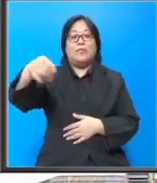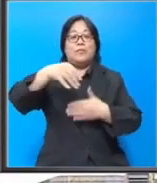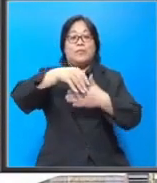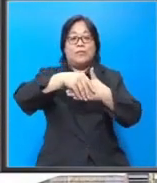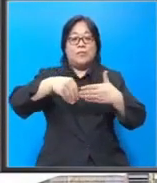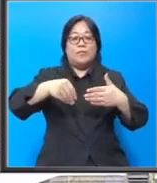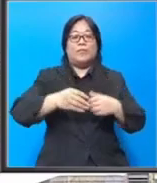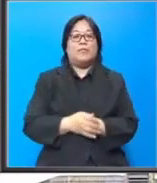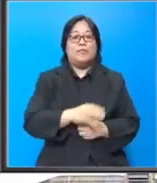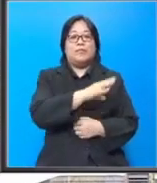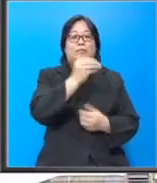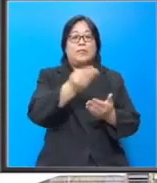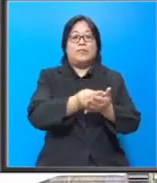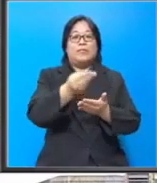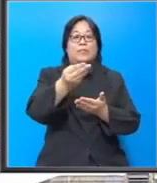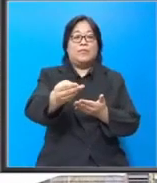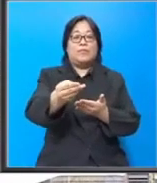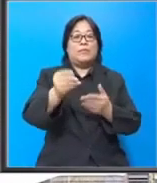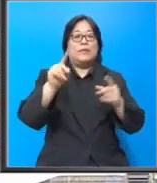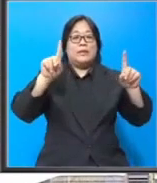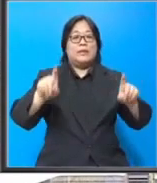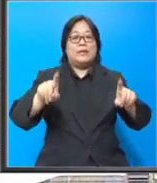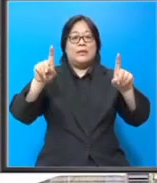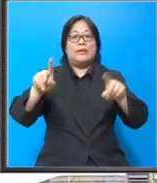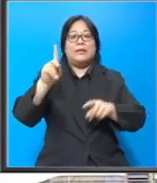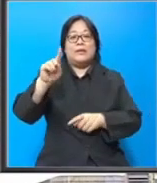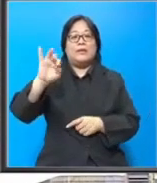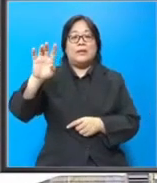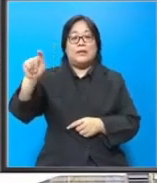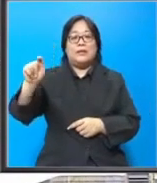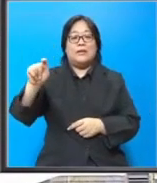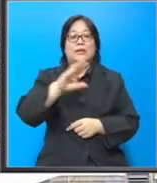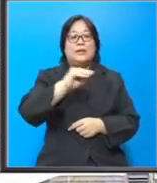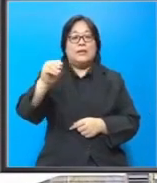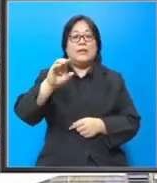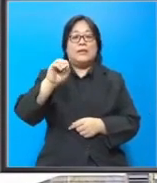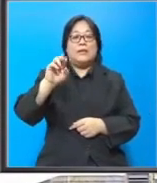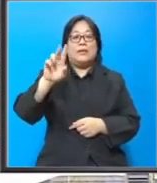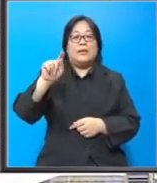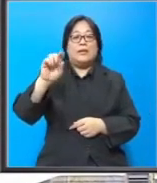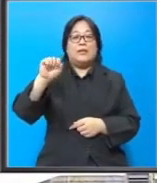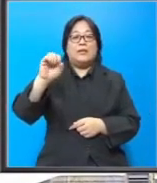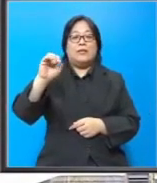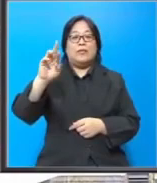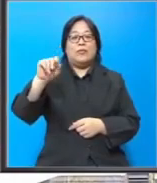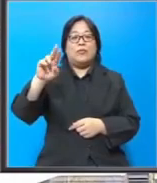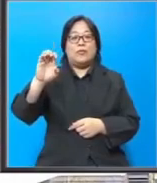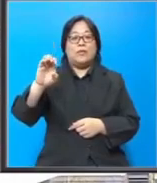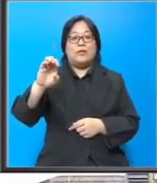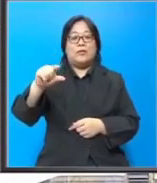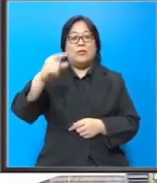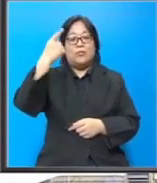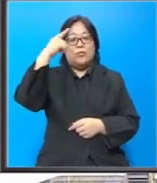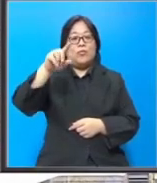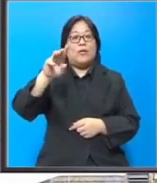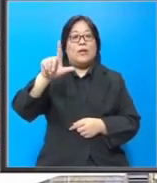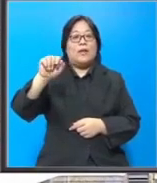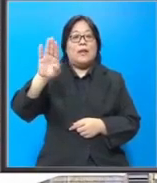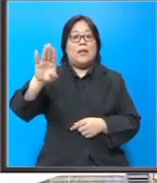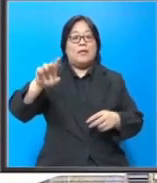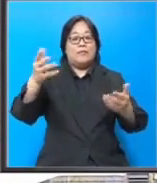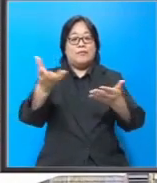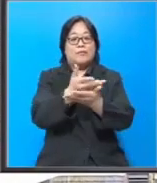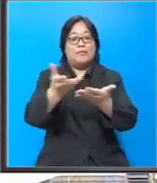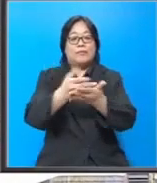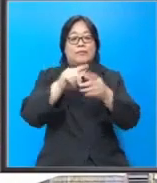juta setiap pembelian Raiden test kit setabelan outsourcing hikmatan bakmal swasta untuk